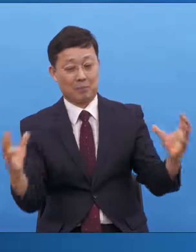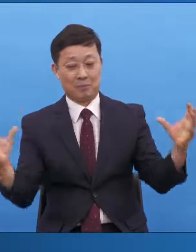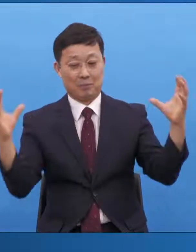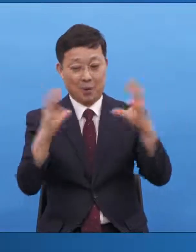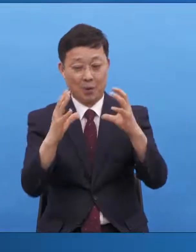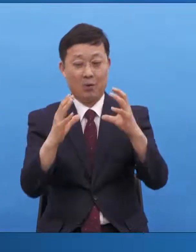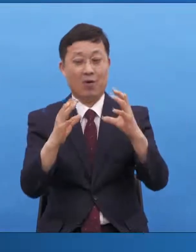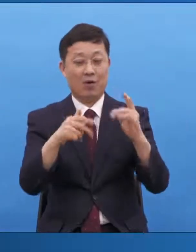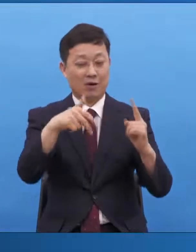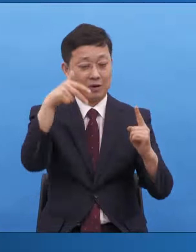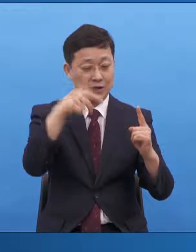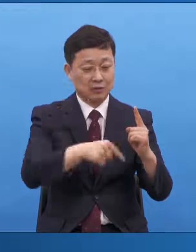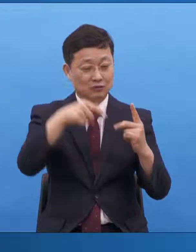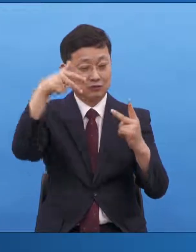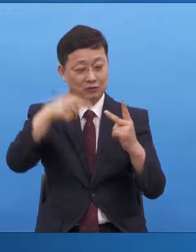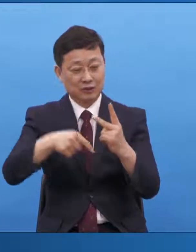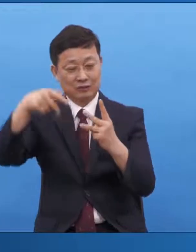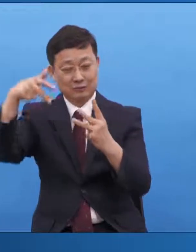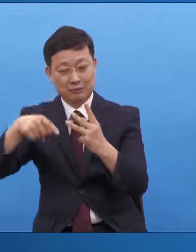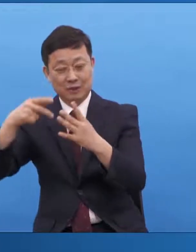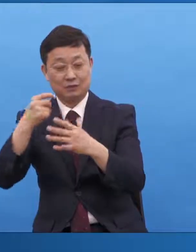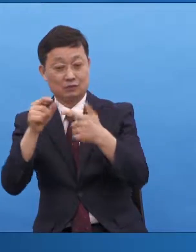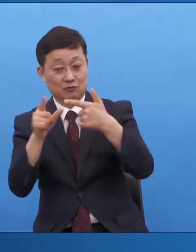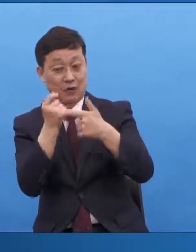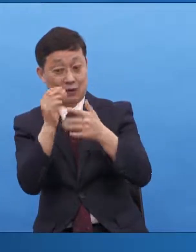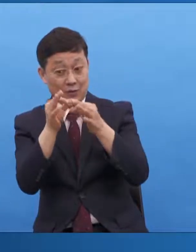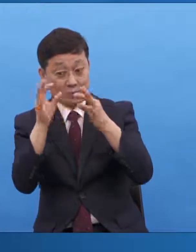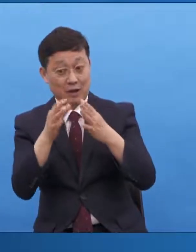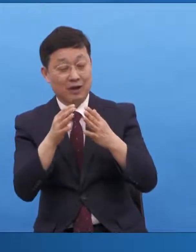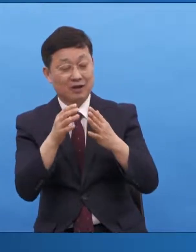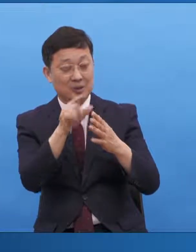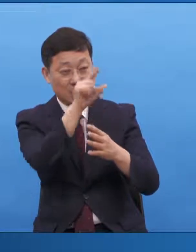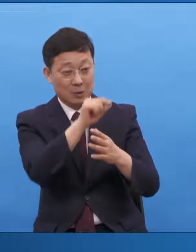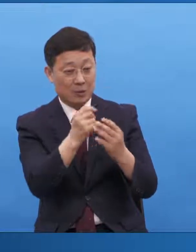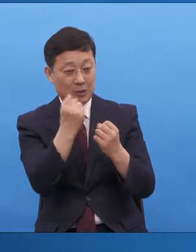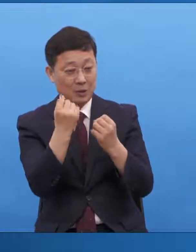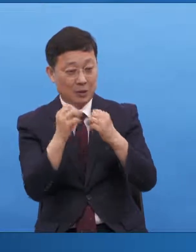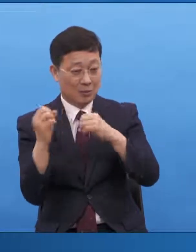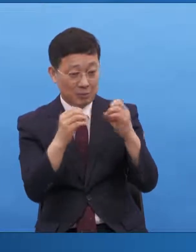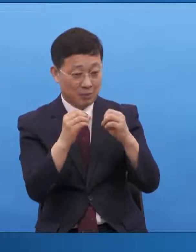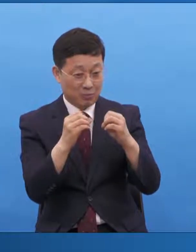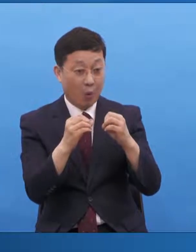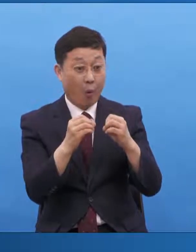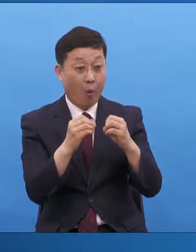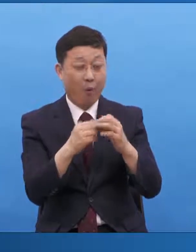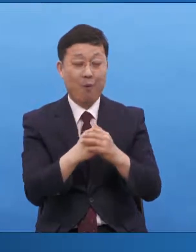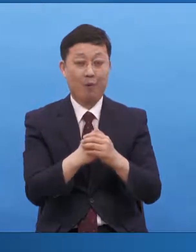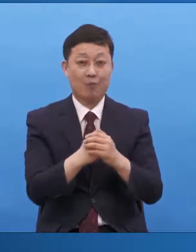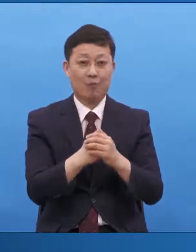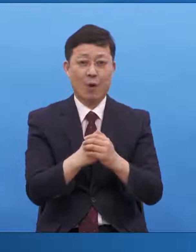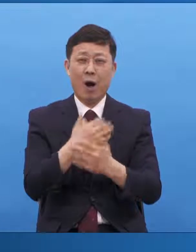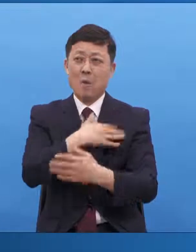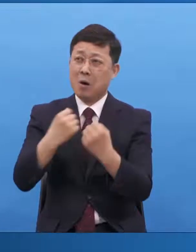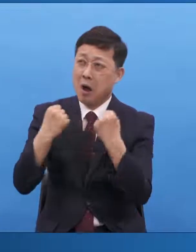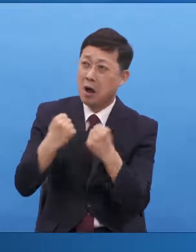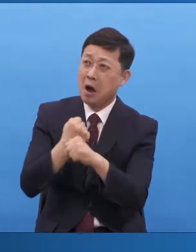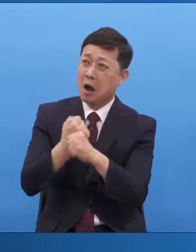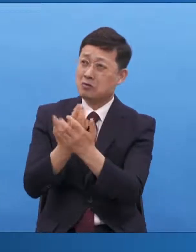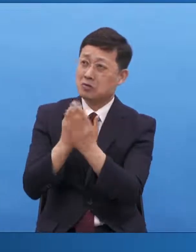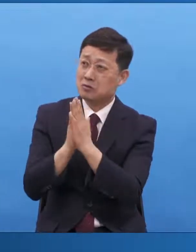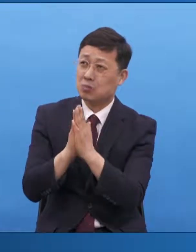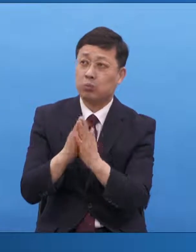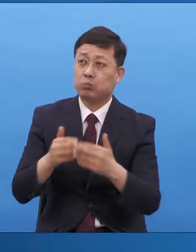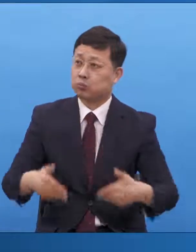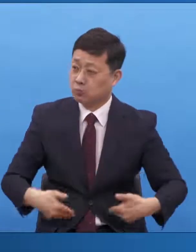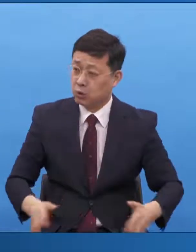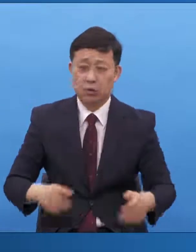listen to the pastor's sermon on the Lord's Day and look at the text, amazing answers will come. 아니 건강 달라 기도도 안 했는데 막 건강이 막 와요. That you didn't even pray for